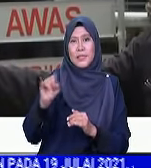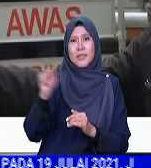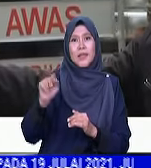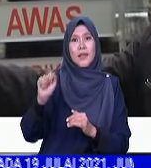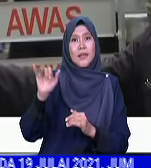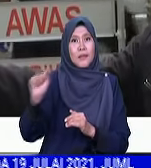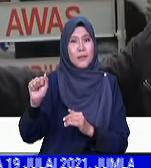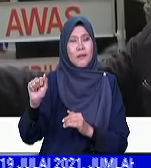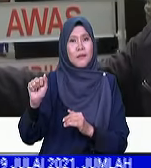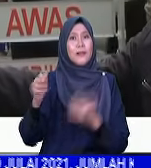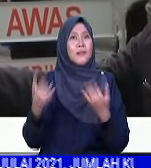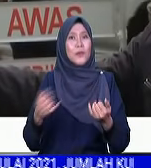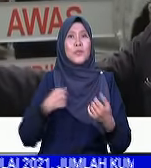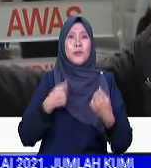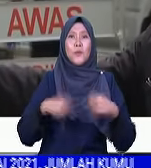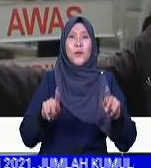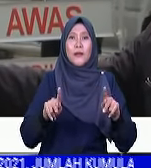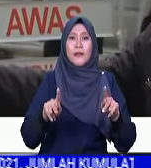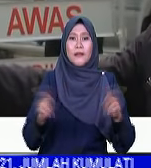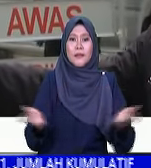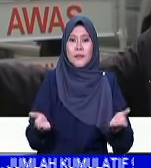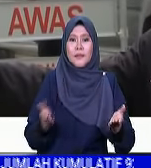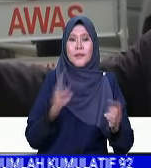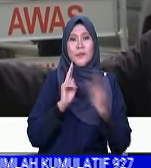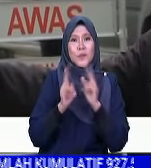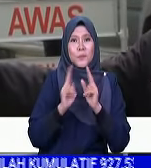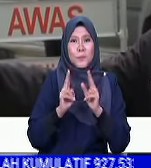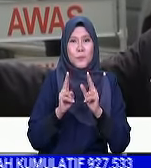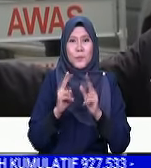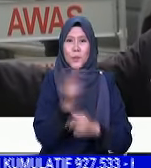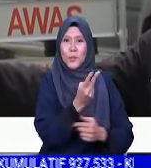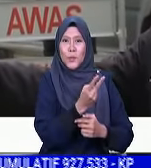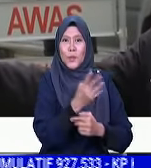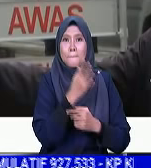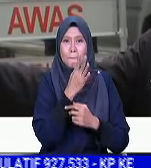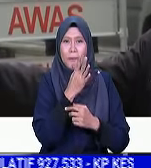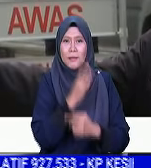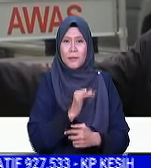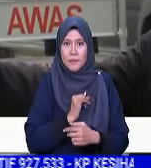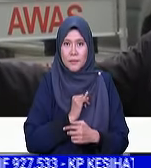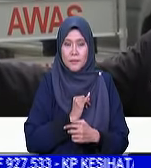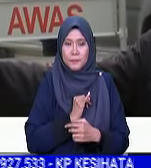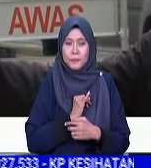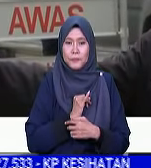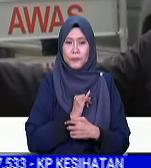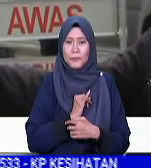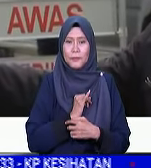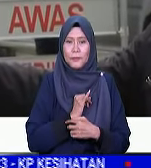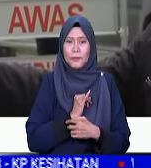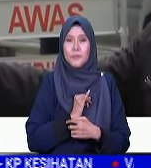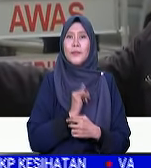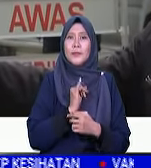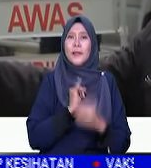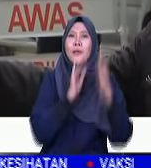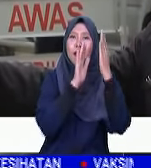Zain. Saya ambil kesempatan di sini untuk kedua-dua ibu saya ini. Saya